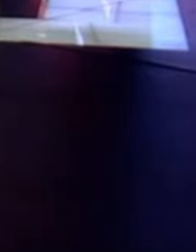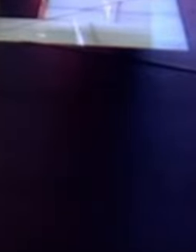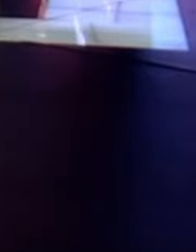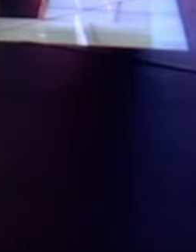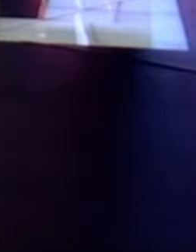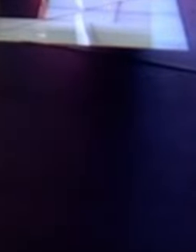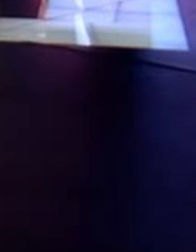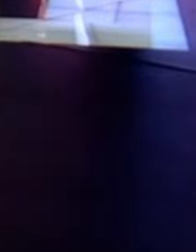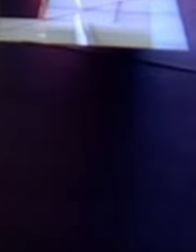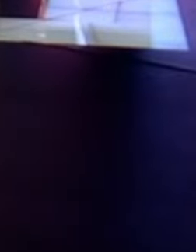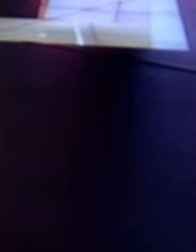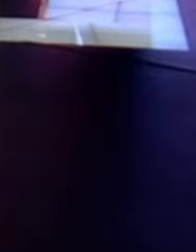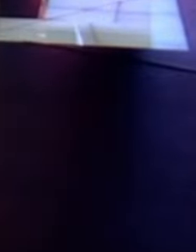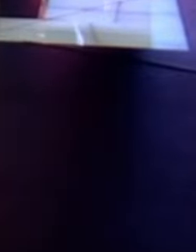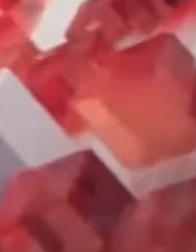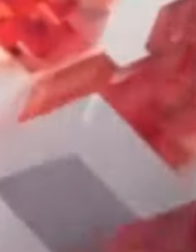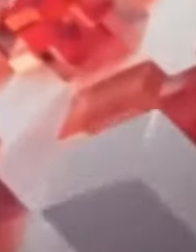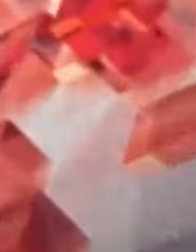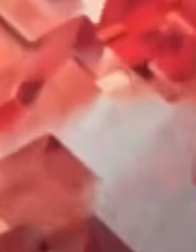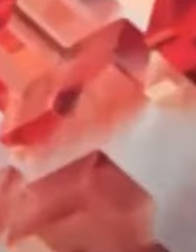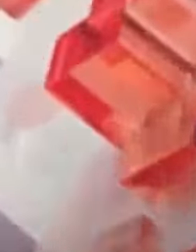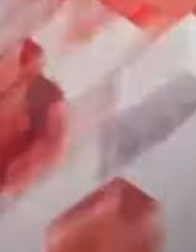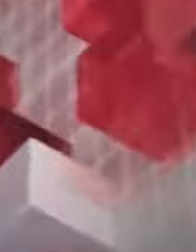талқылаймыз. Ассаламу алейкум.